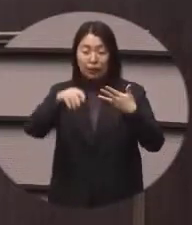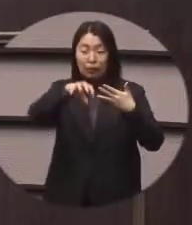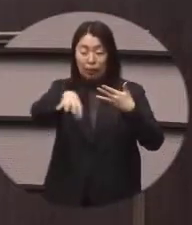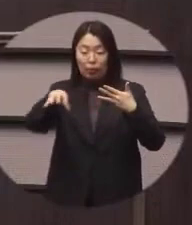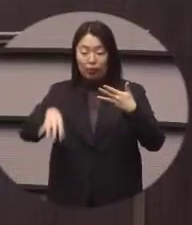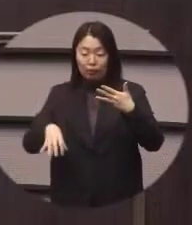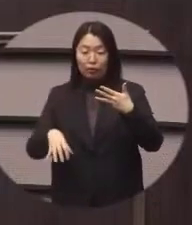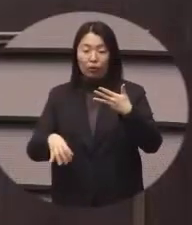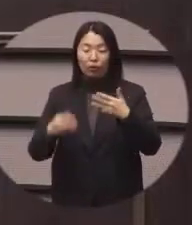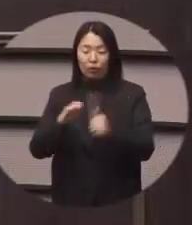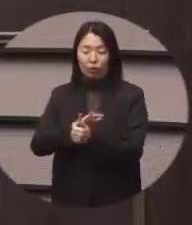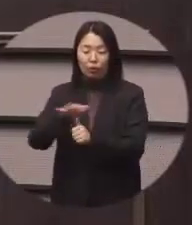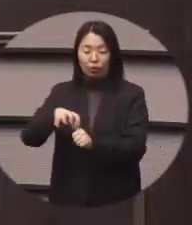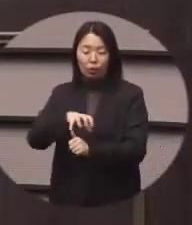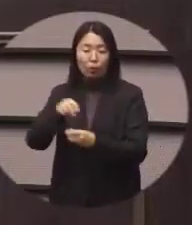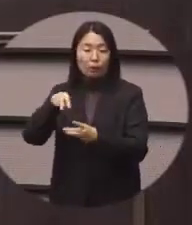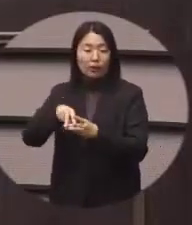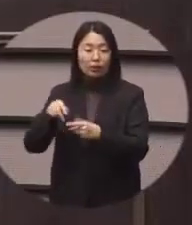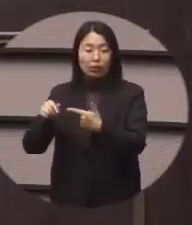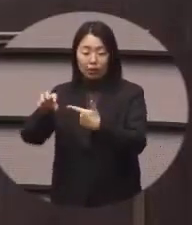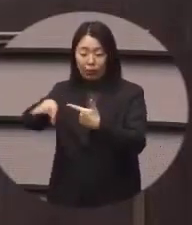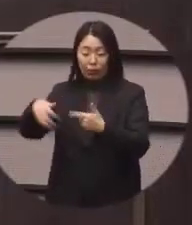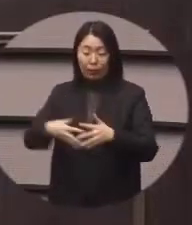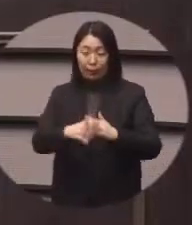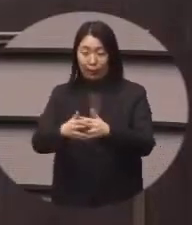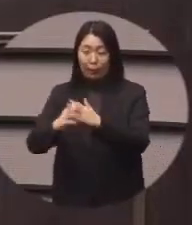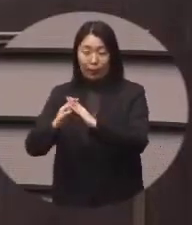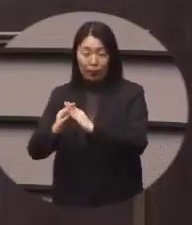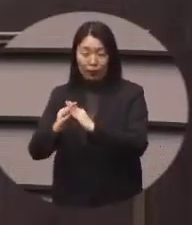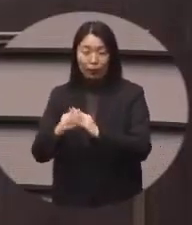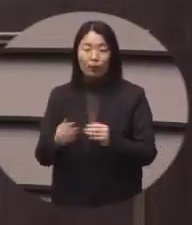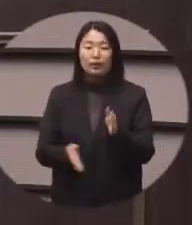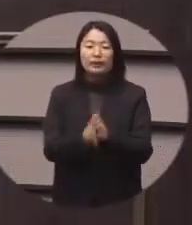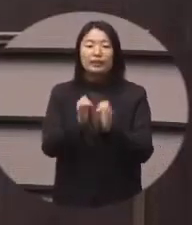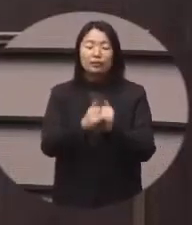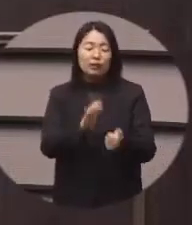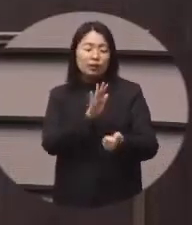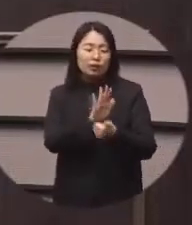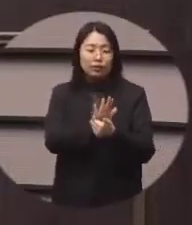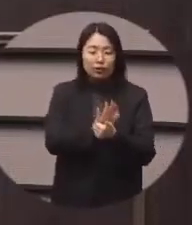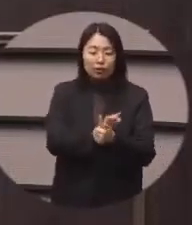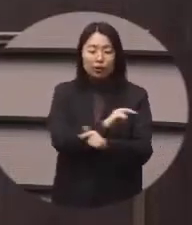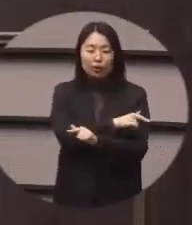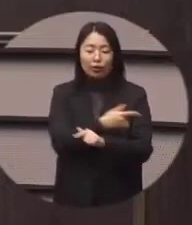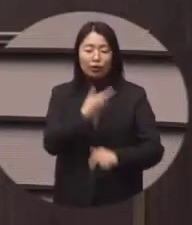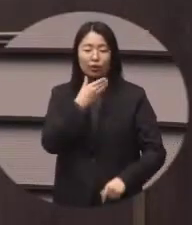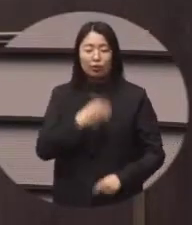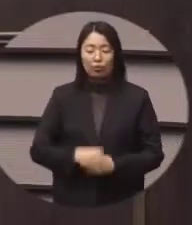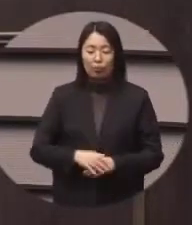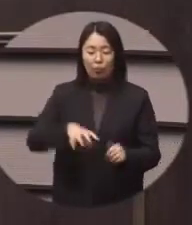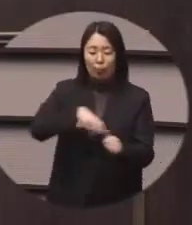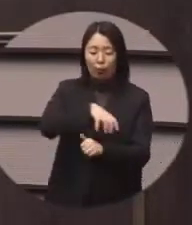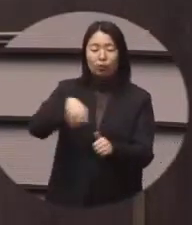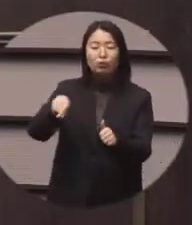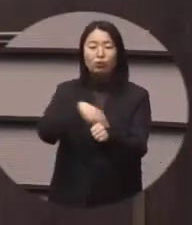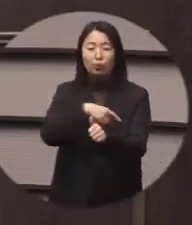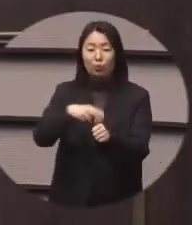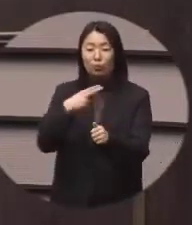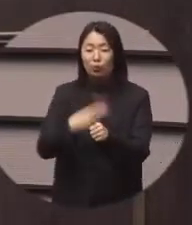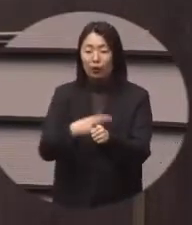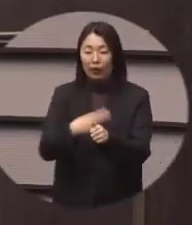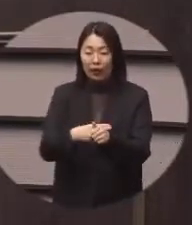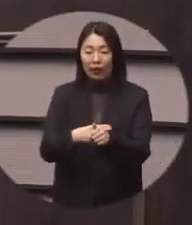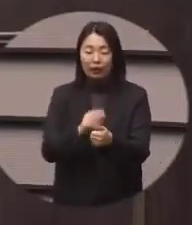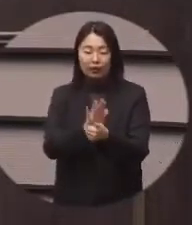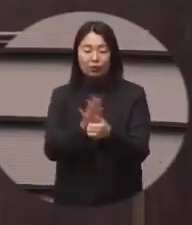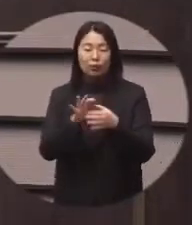6개소를 확충하고 특수근무수당 및 심리상담 지원 등 보육고사 근무 여건을 개선하여 친보육 환경을